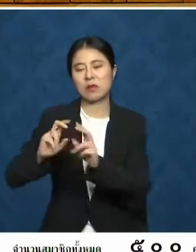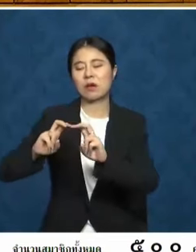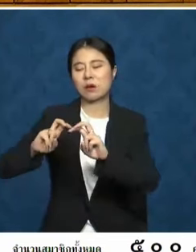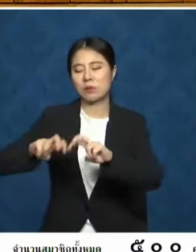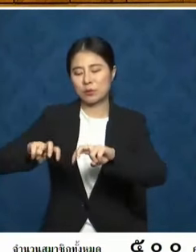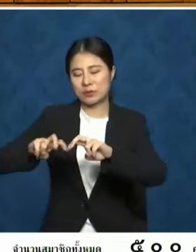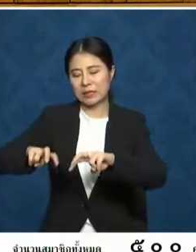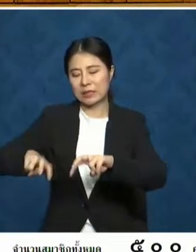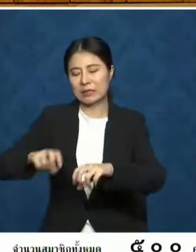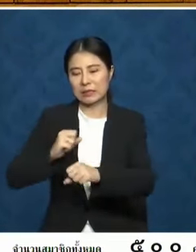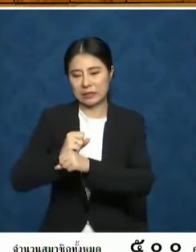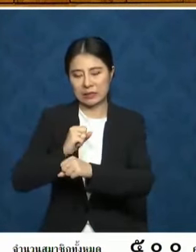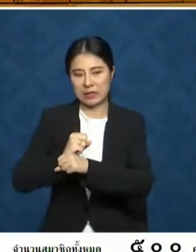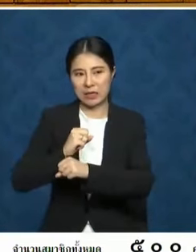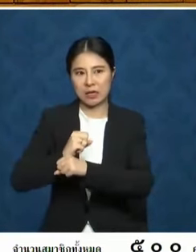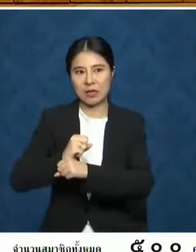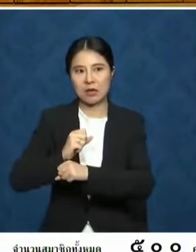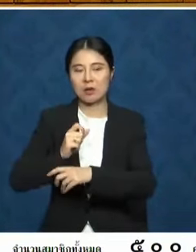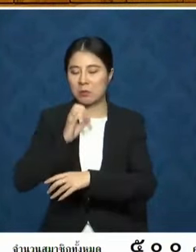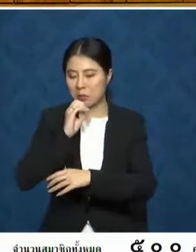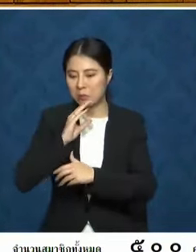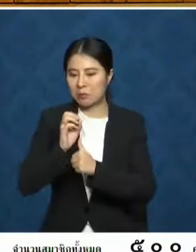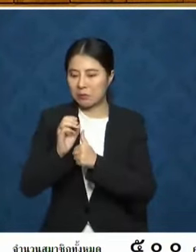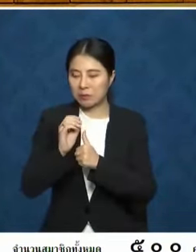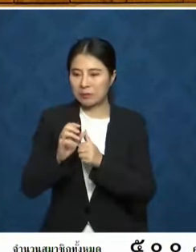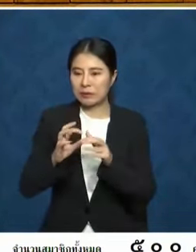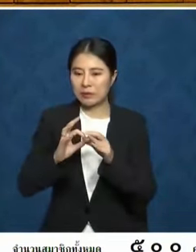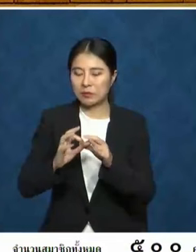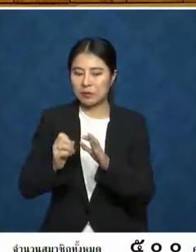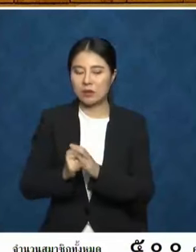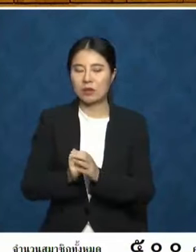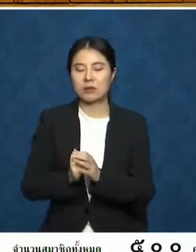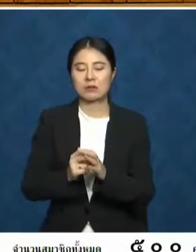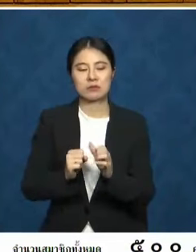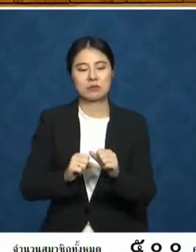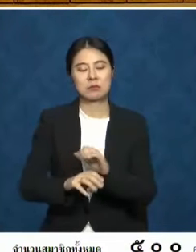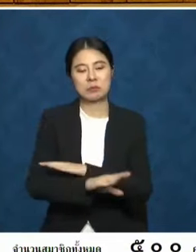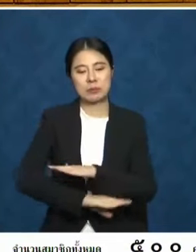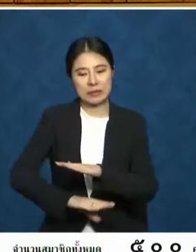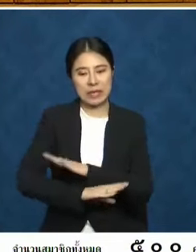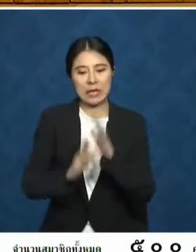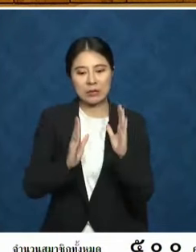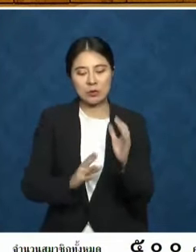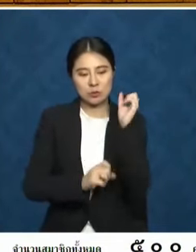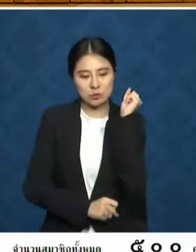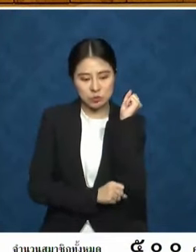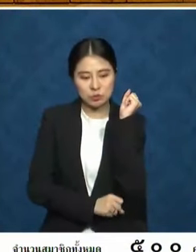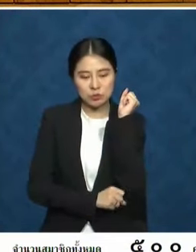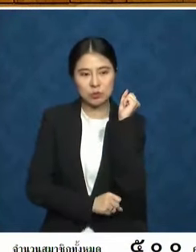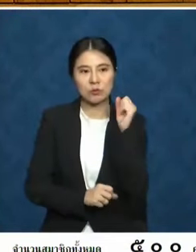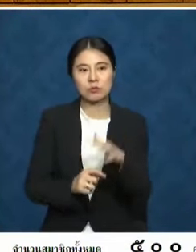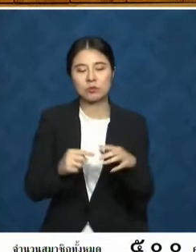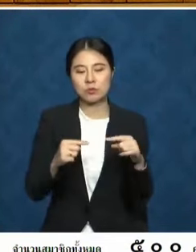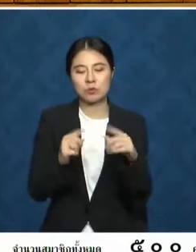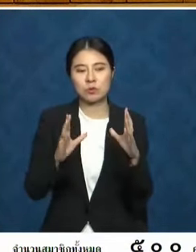จะน้อมนำไปปฏิบัติในการเข้าถงรากย่า ในการเข้าถึงจุดที่ทานให้ความสำคัญกัประเทศไย